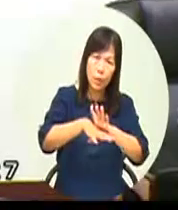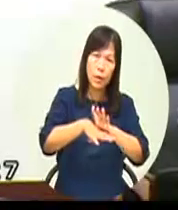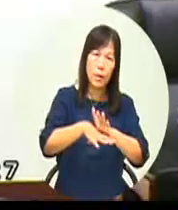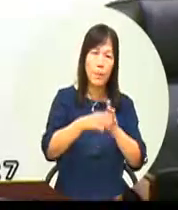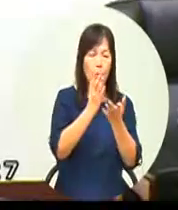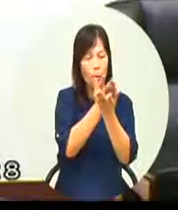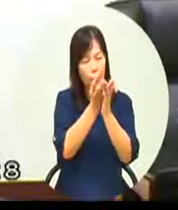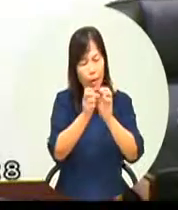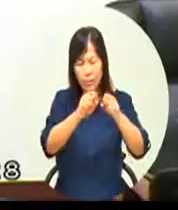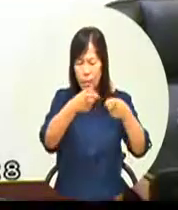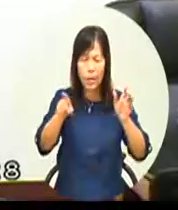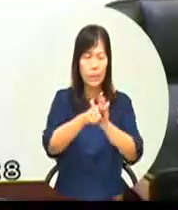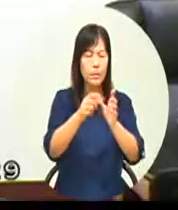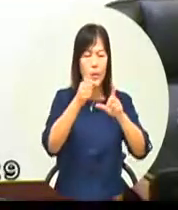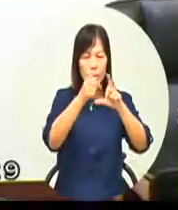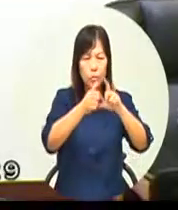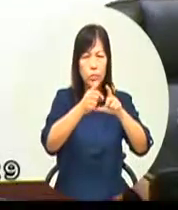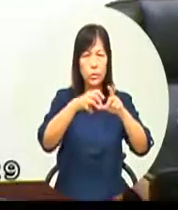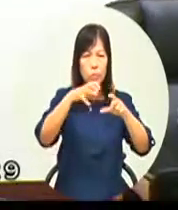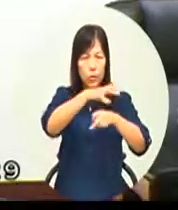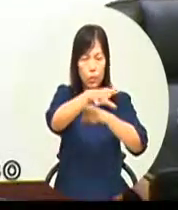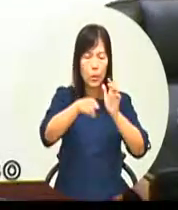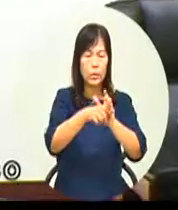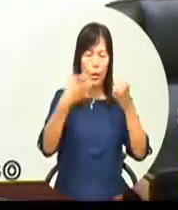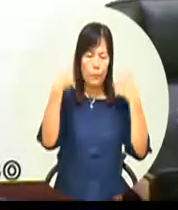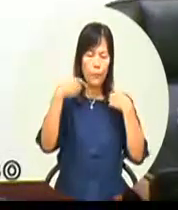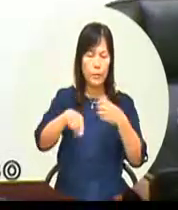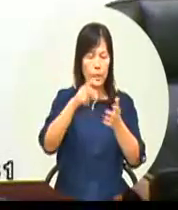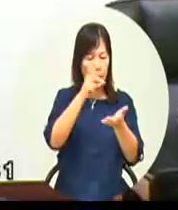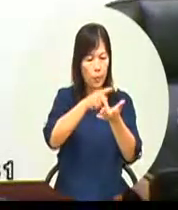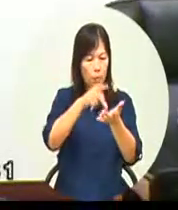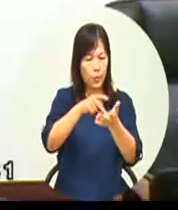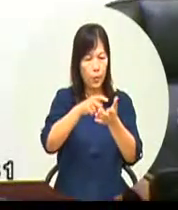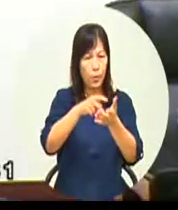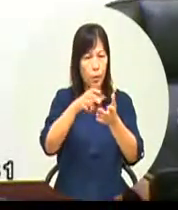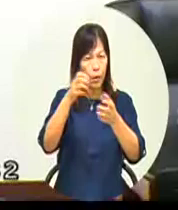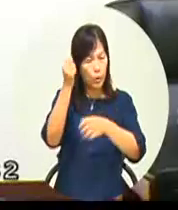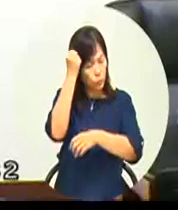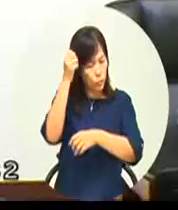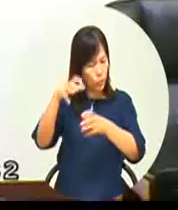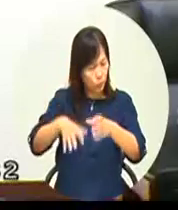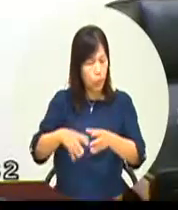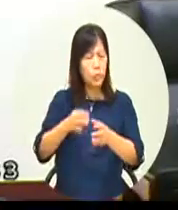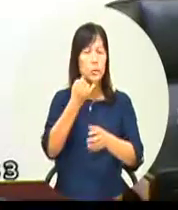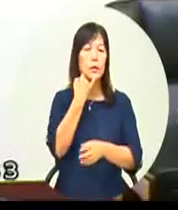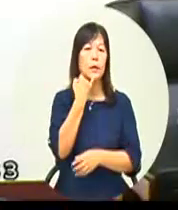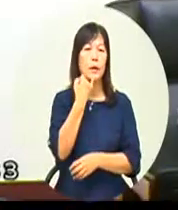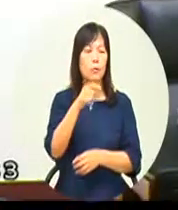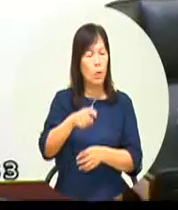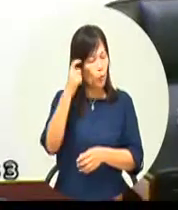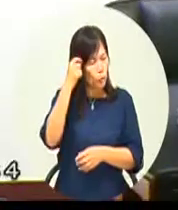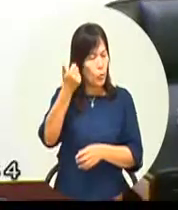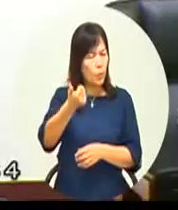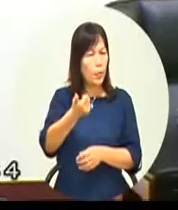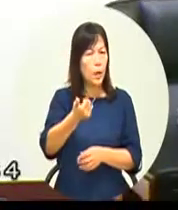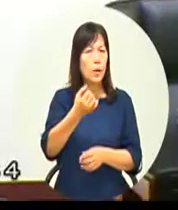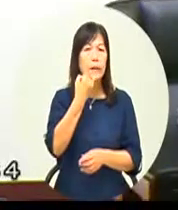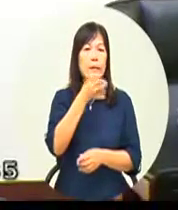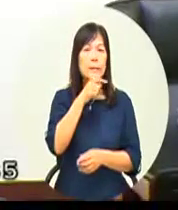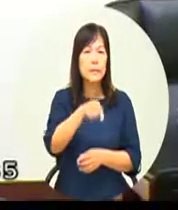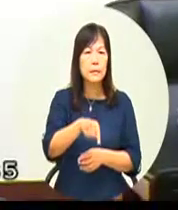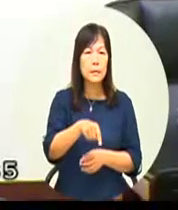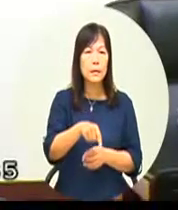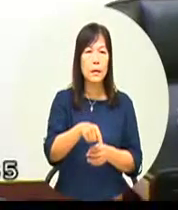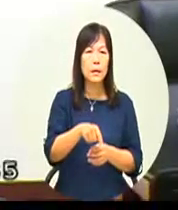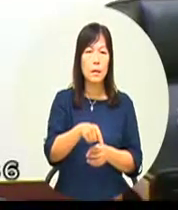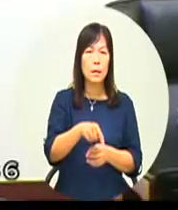个区域，哦，可以经营这个民宿。我想这是好事，这绝对是好事。但是我也要提醒局长，哦，其